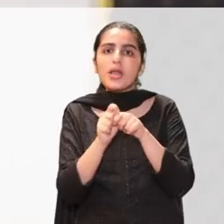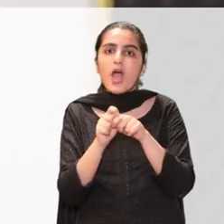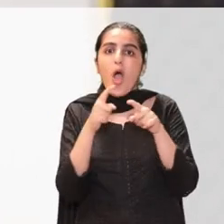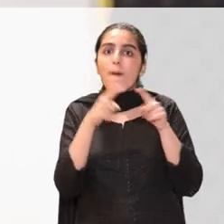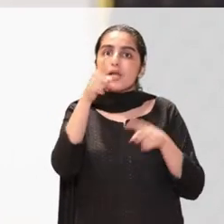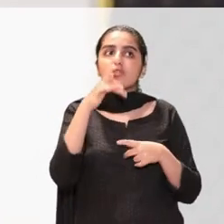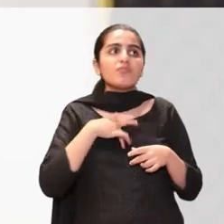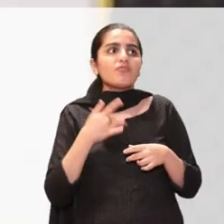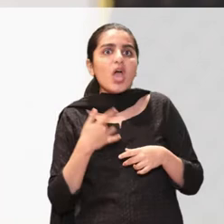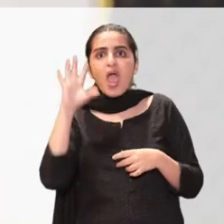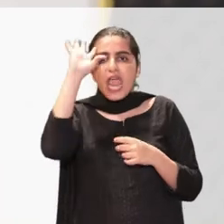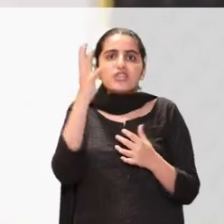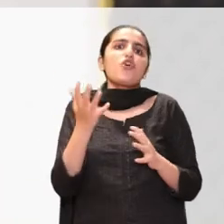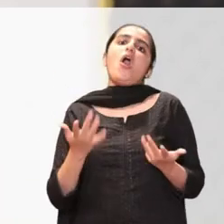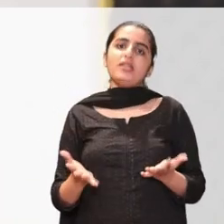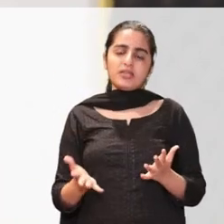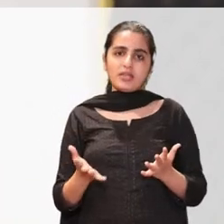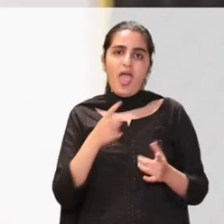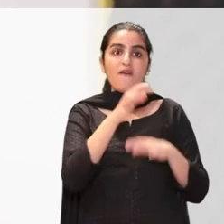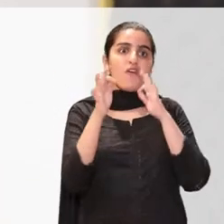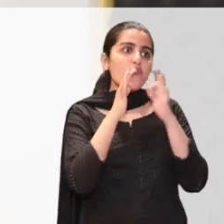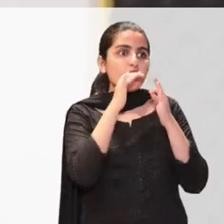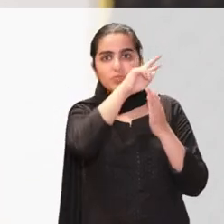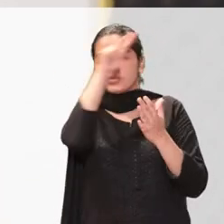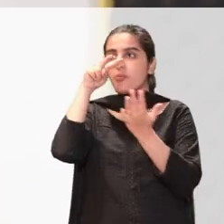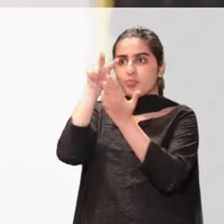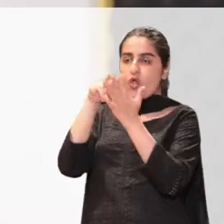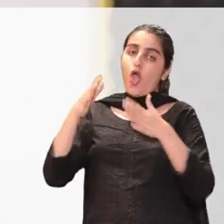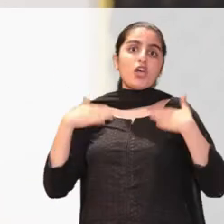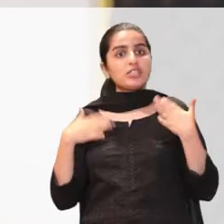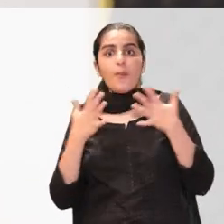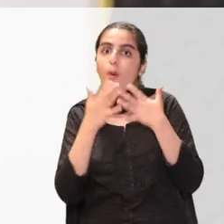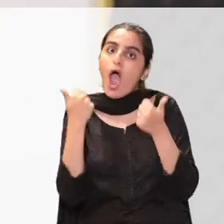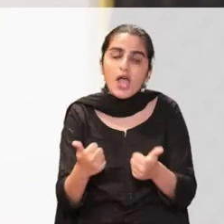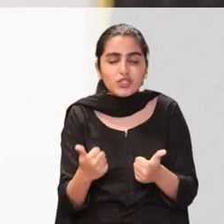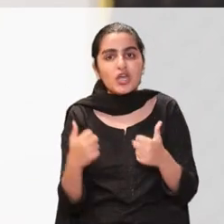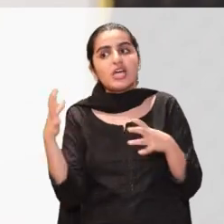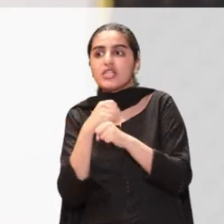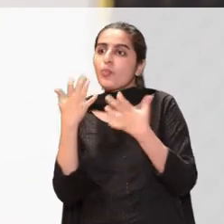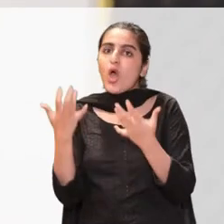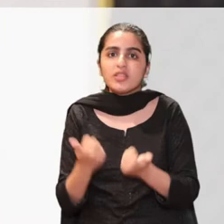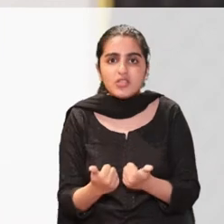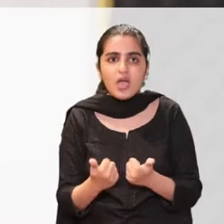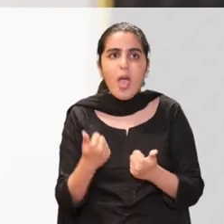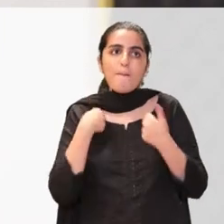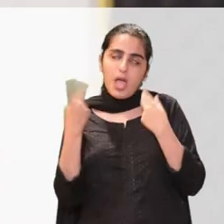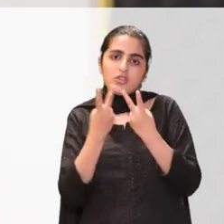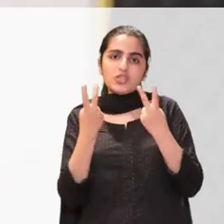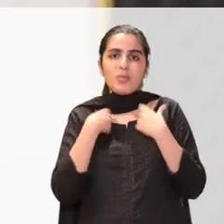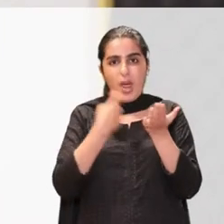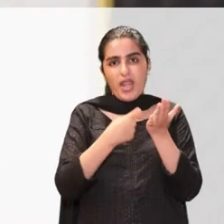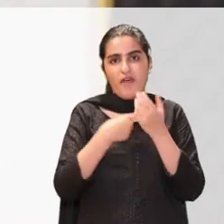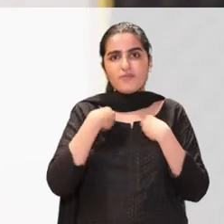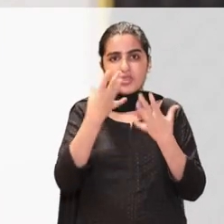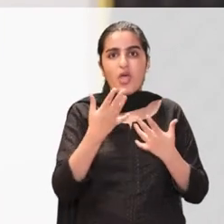देती हूं हफ्ते से लकी अली मेरी बर्थडे मनाई जा रही है तो कल मैं जगा गई और मैं बहुत ट्रेवल करके और इसे हम है बिल्कुल दिल नहीं कर रहा था लेकिन मैंने इतना अच्छा